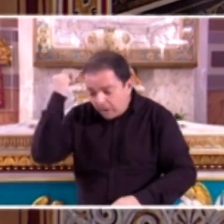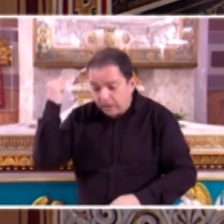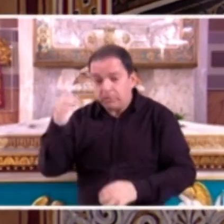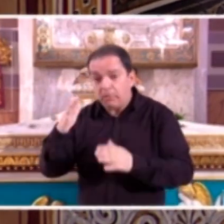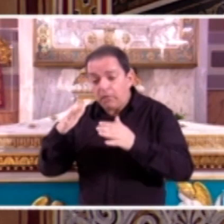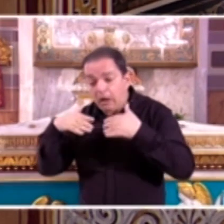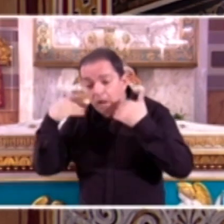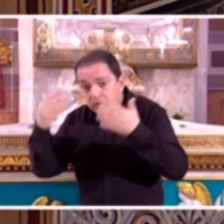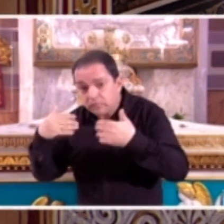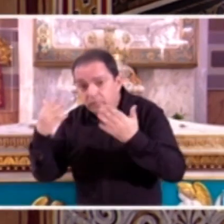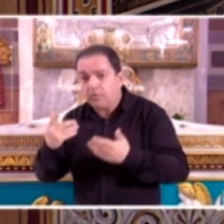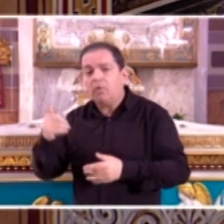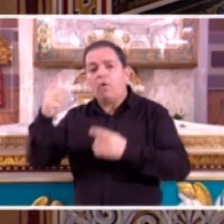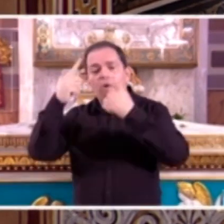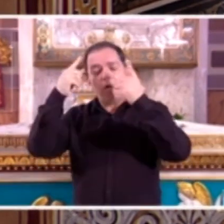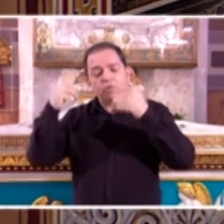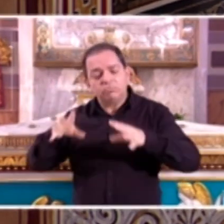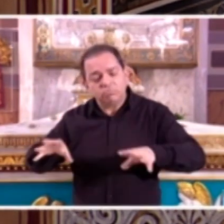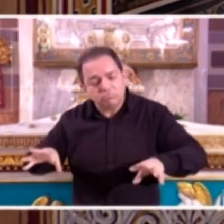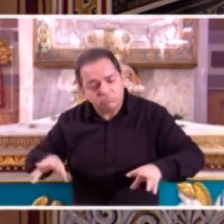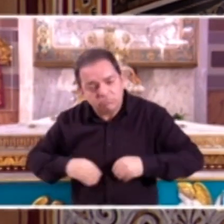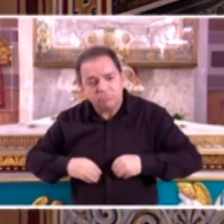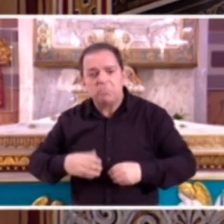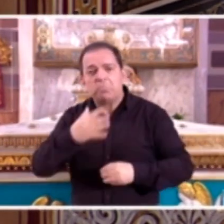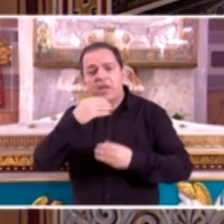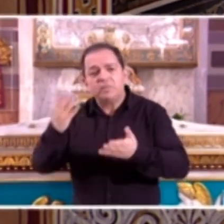ο Θεός ως θυσία άμμωμη.